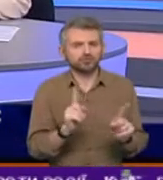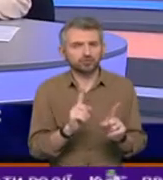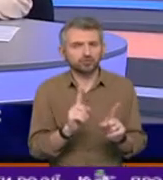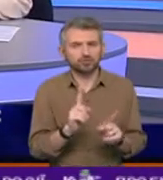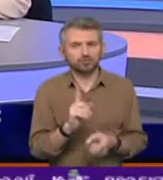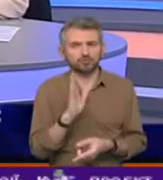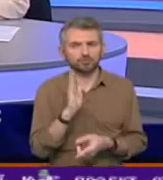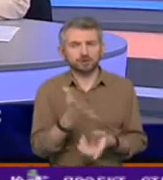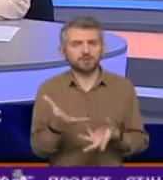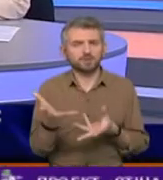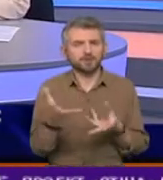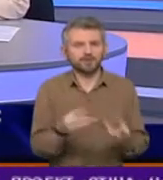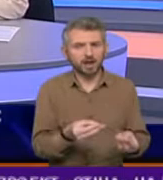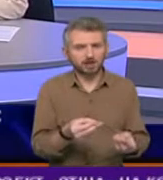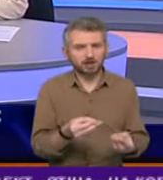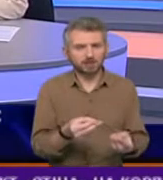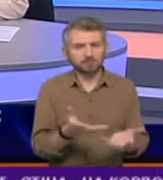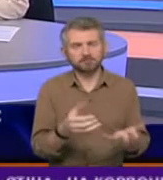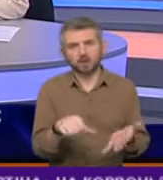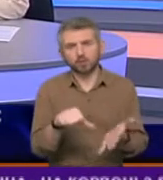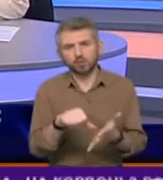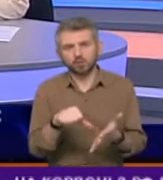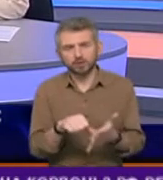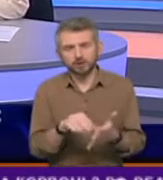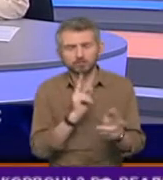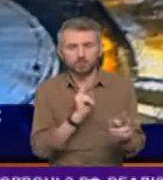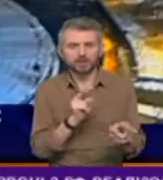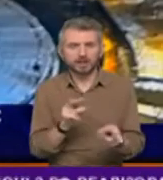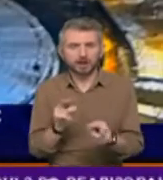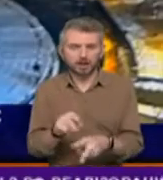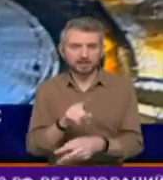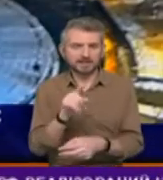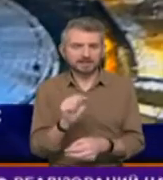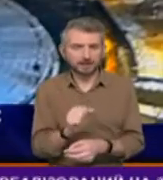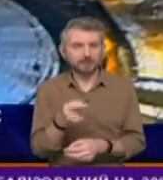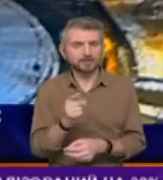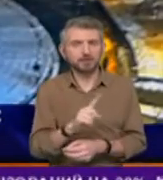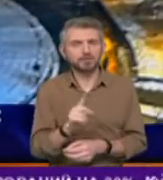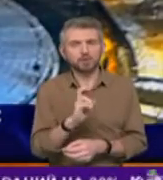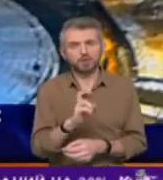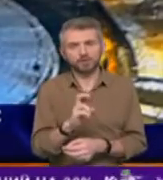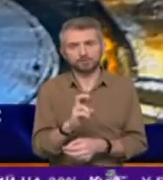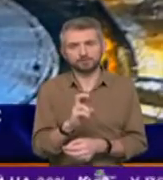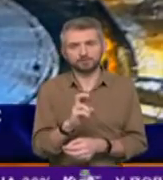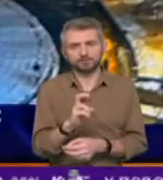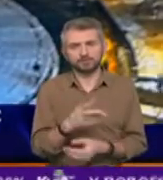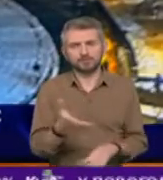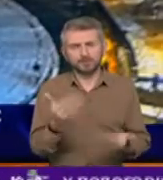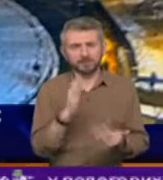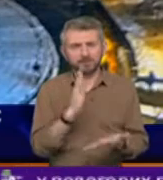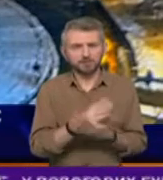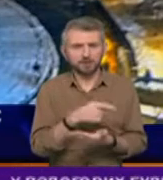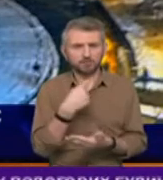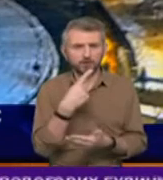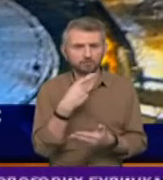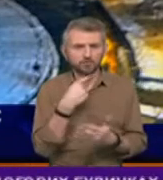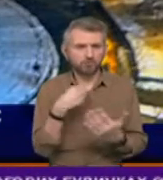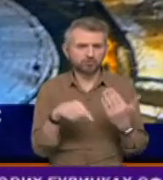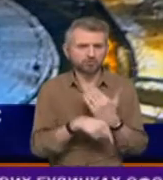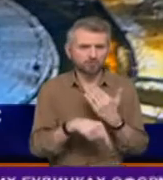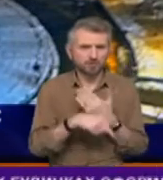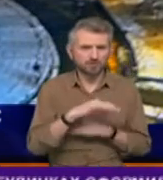меншин вибираються все менше і менше. Якщо... І це відчутно навіть за статистичними? І це відчутно, абсолютно статистично, відчутно. У нас